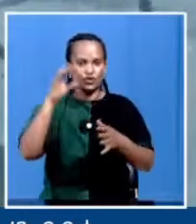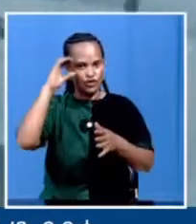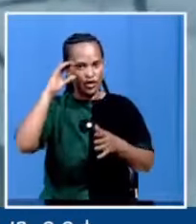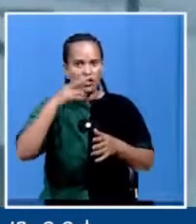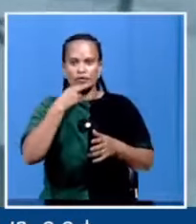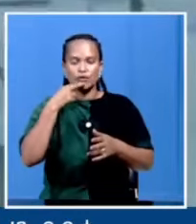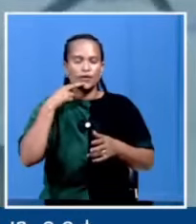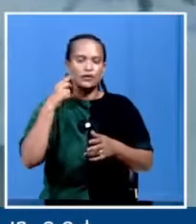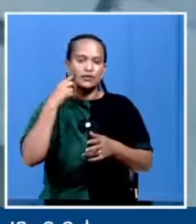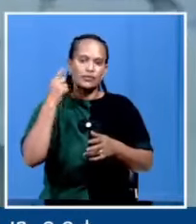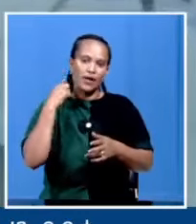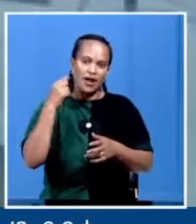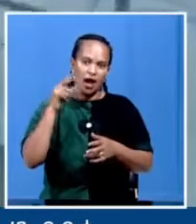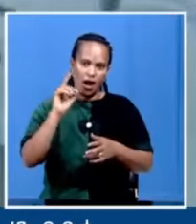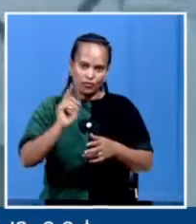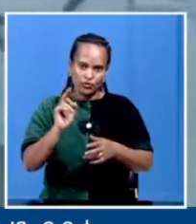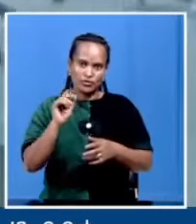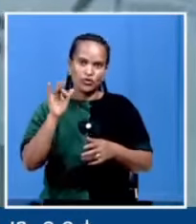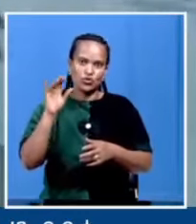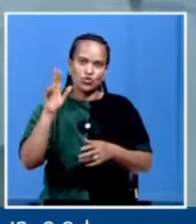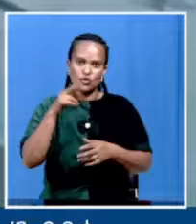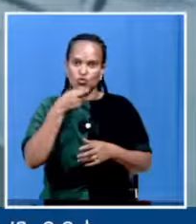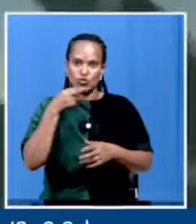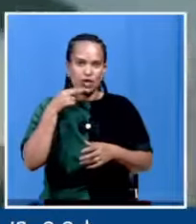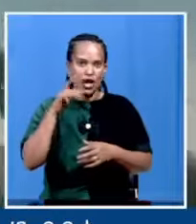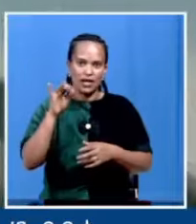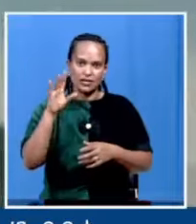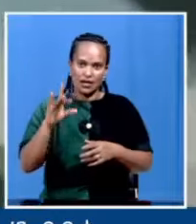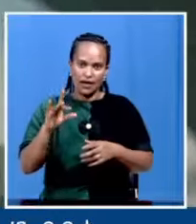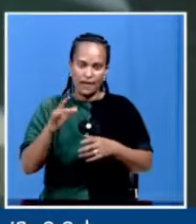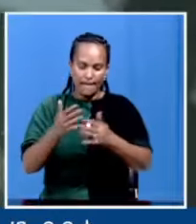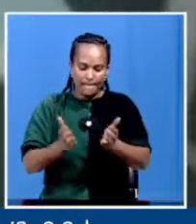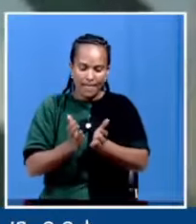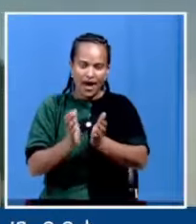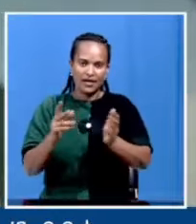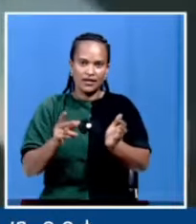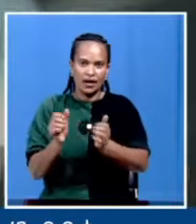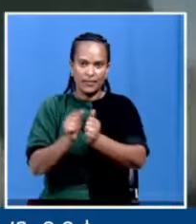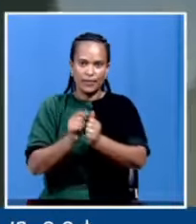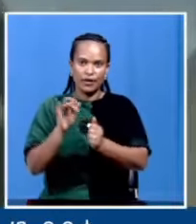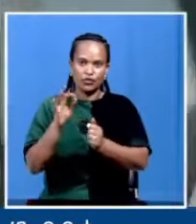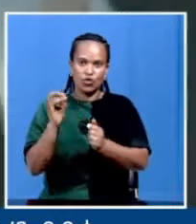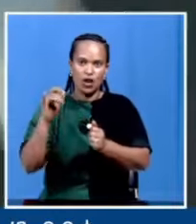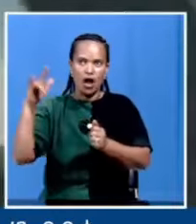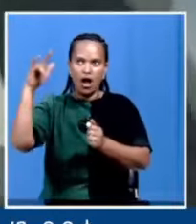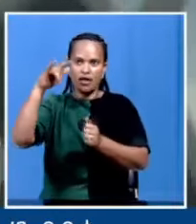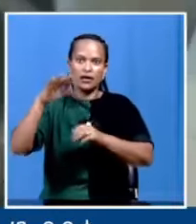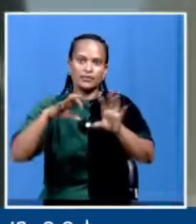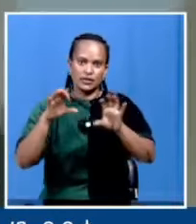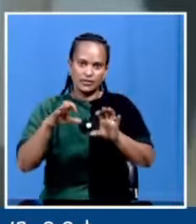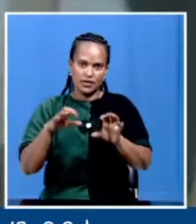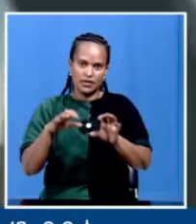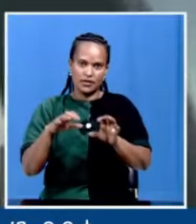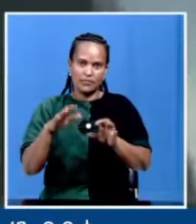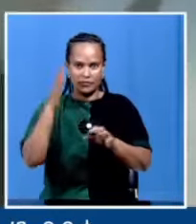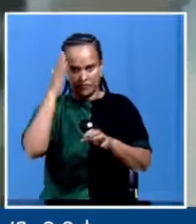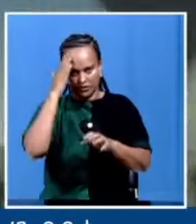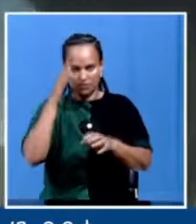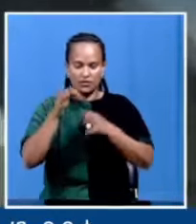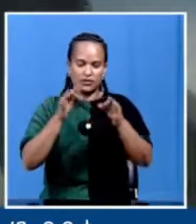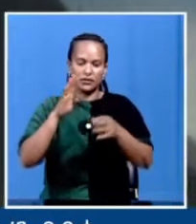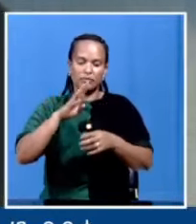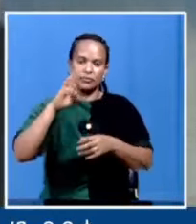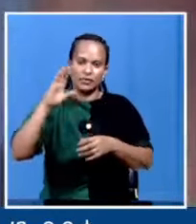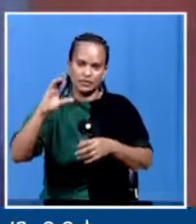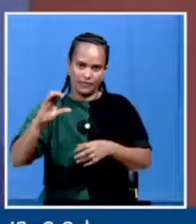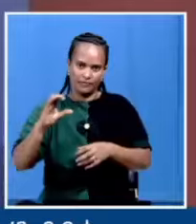ትማል ሓሙስ አብ ልዕሊ ሩሲያን አላስካን ዝመቃቀል ባሕሪ ቤሪንግ ሐበራዊ ፓትሮል ኣየር ከም ዘካየደ መግረገጋጻን ዝጠቀሰ